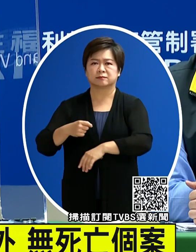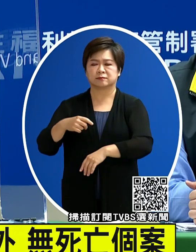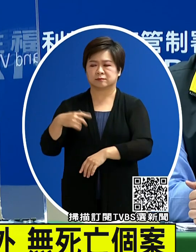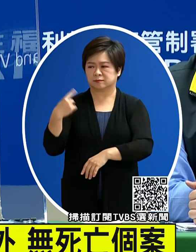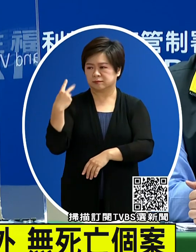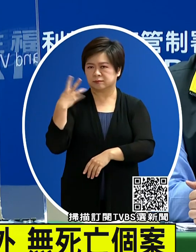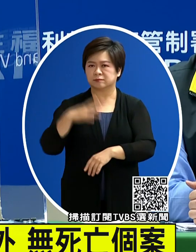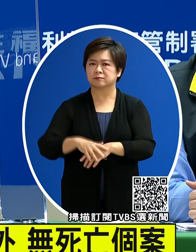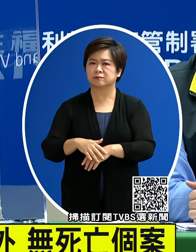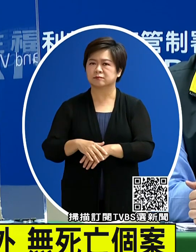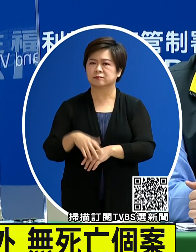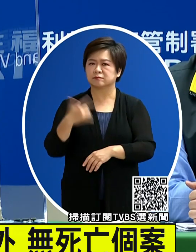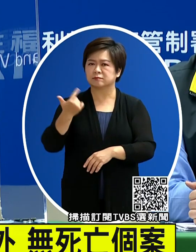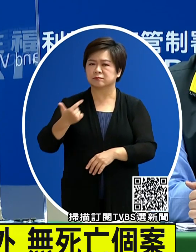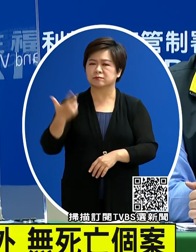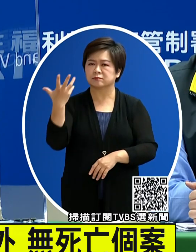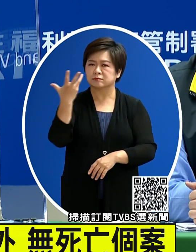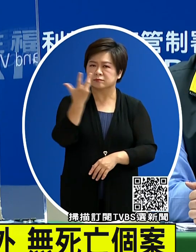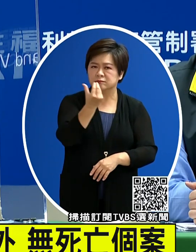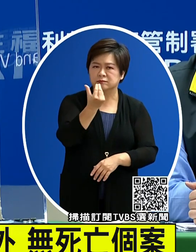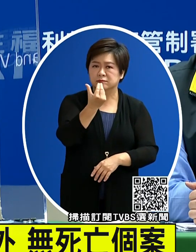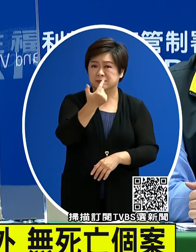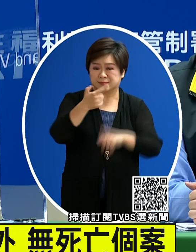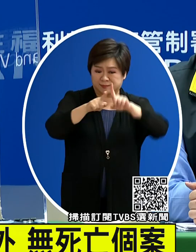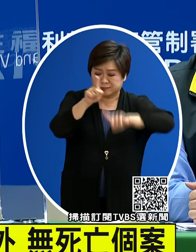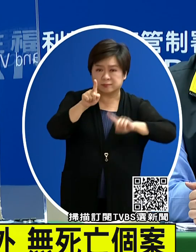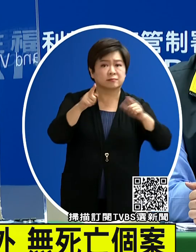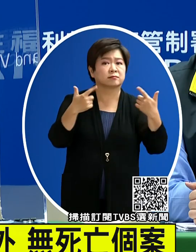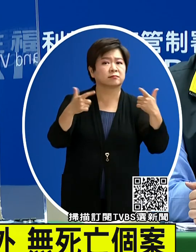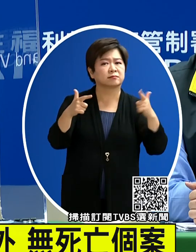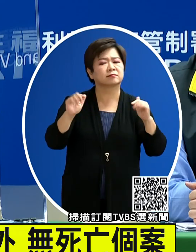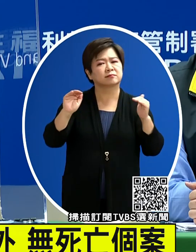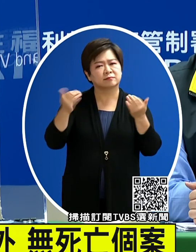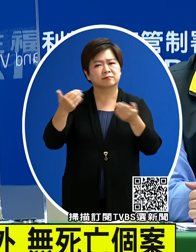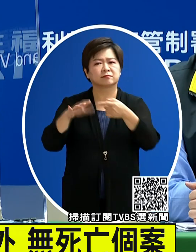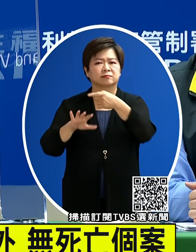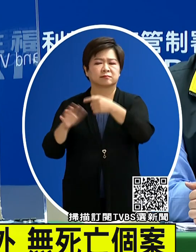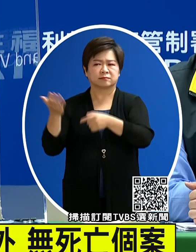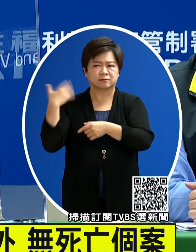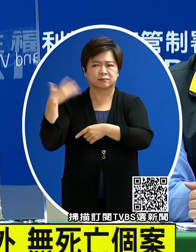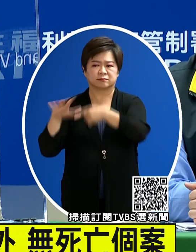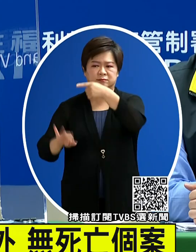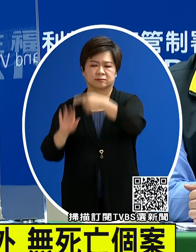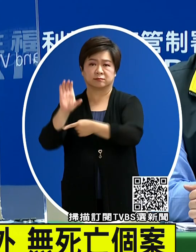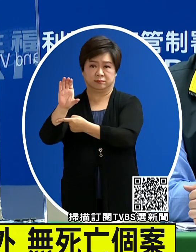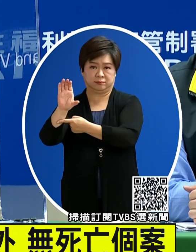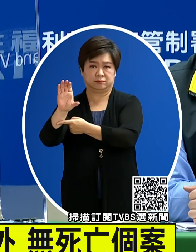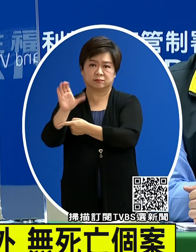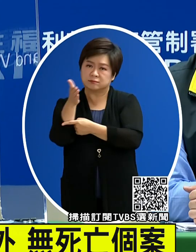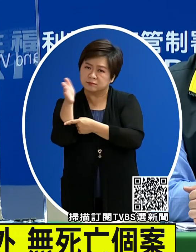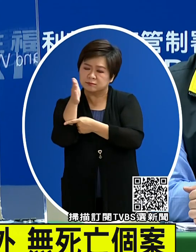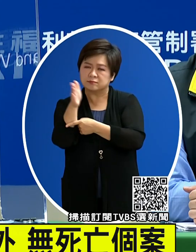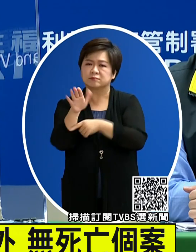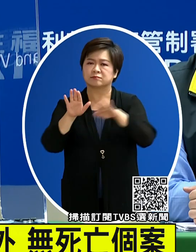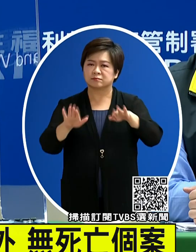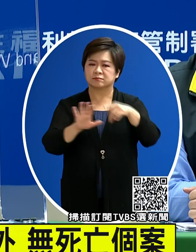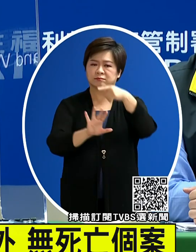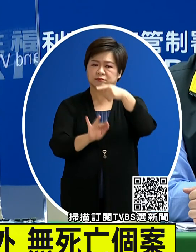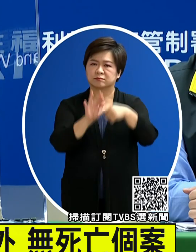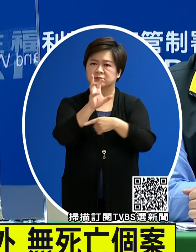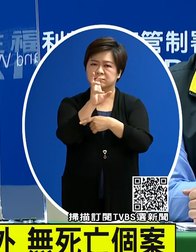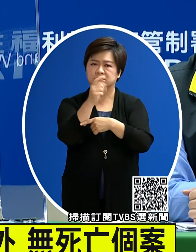都有稍微低一点，但也不算低的太多，以前大概都90%左右，那 这一次到